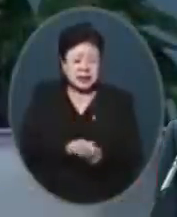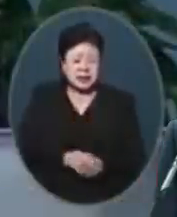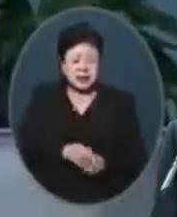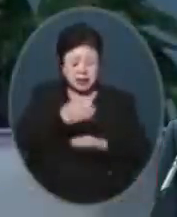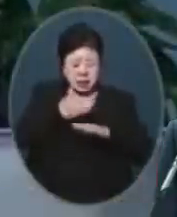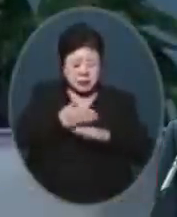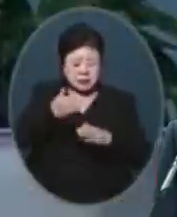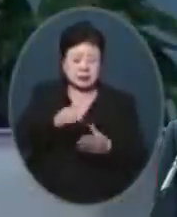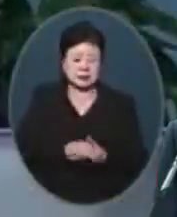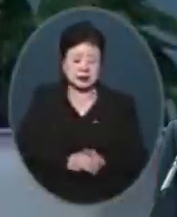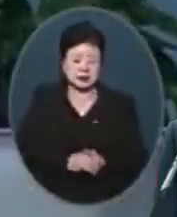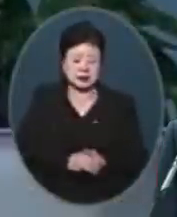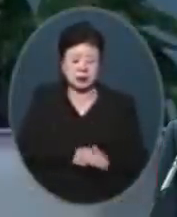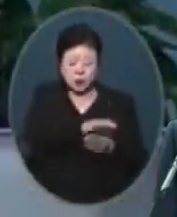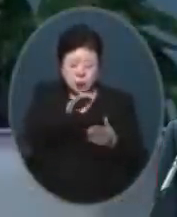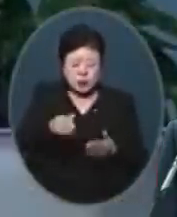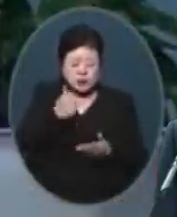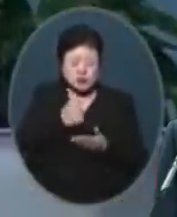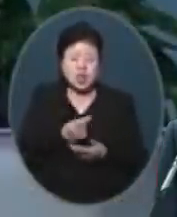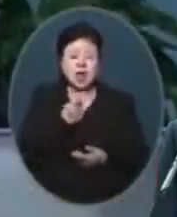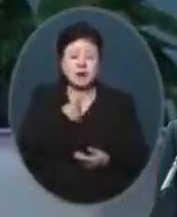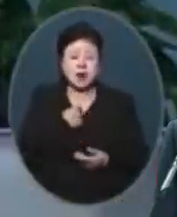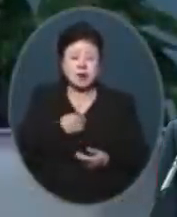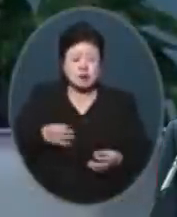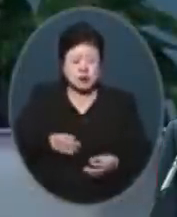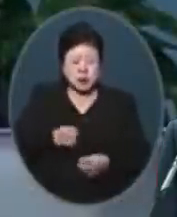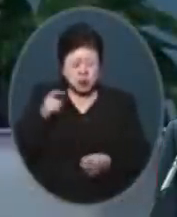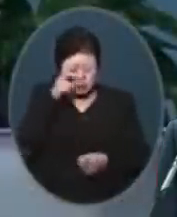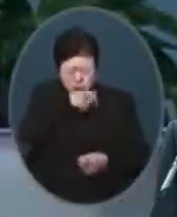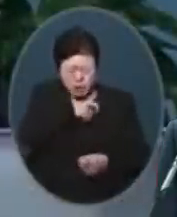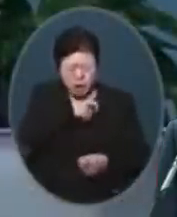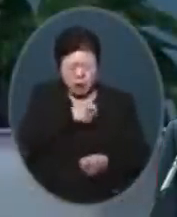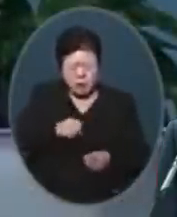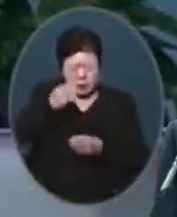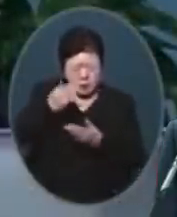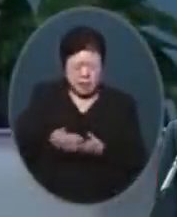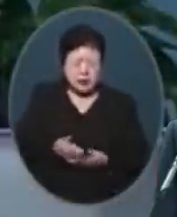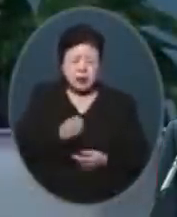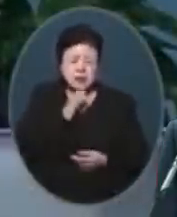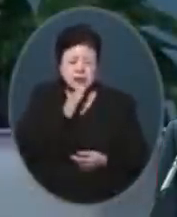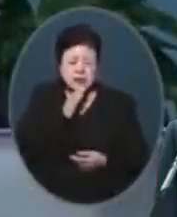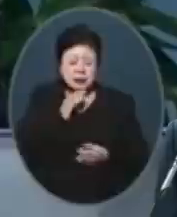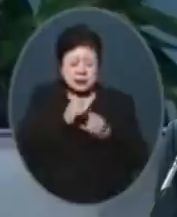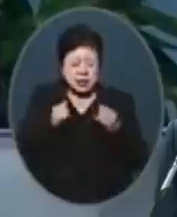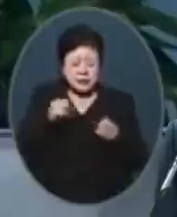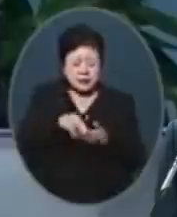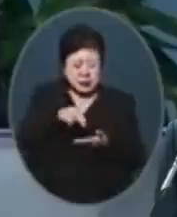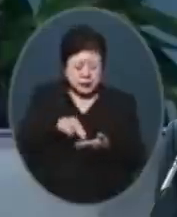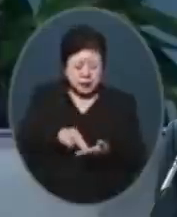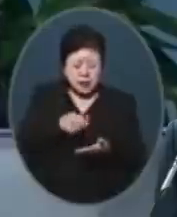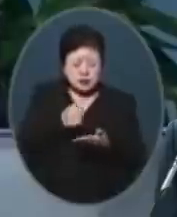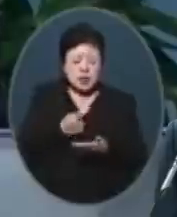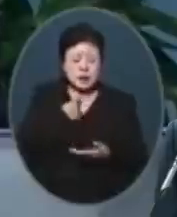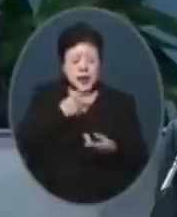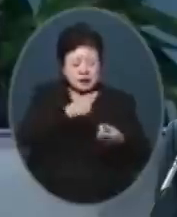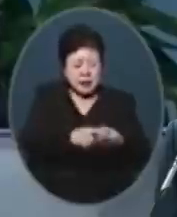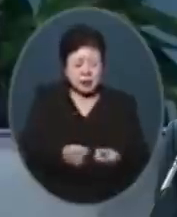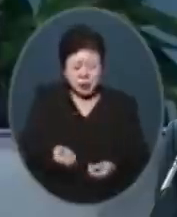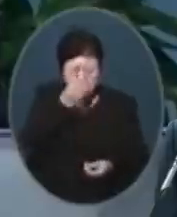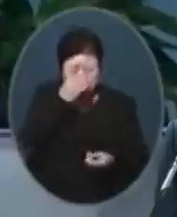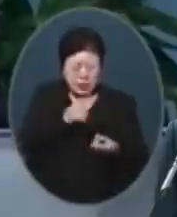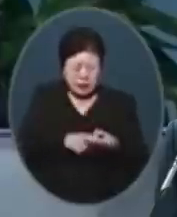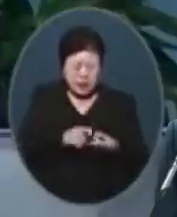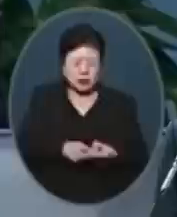감당합니다. 우리는 죄를 짓고 불의하고 추악하고 버림을 받아야 마땅한 사람이지만 죄 지은 그대로 못난